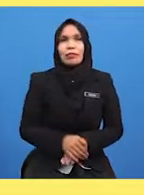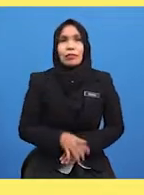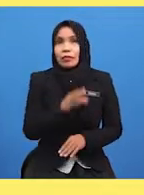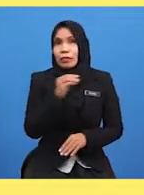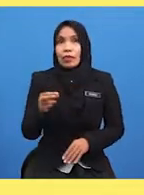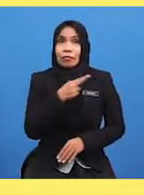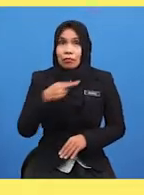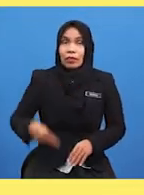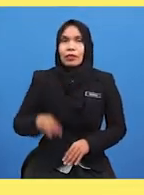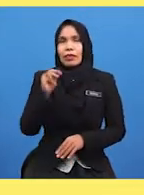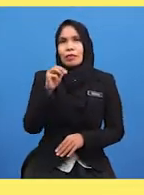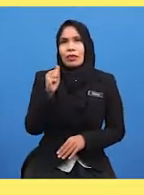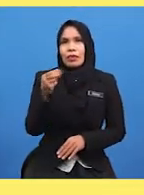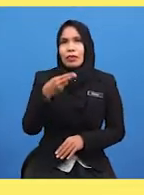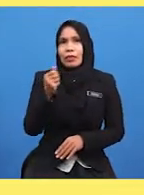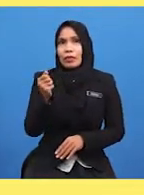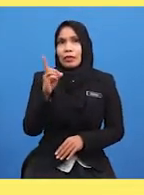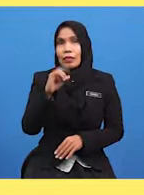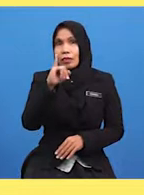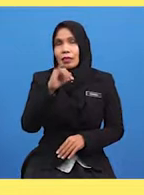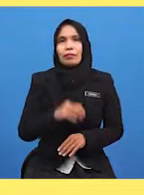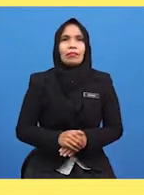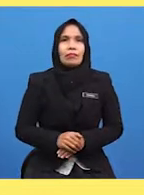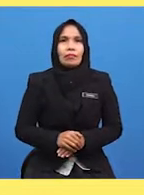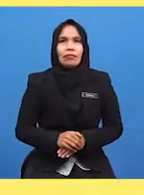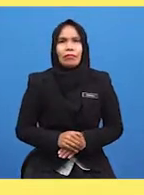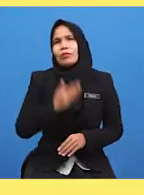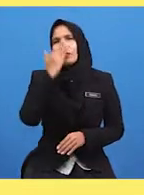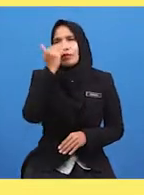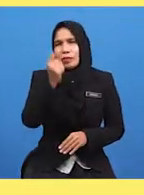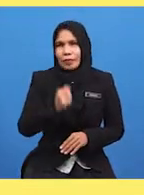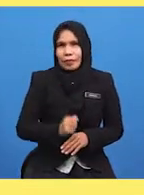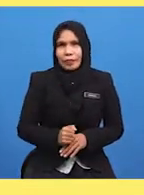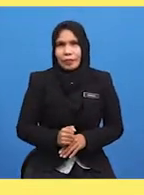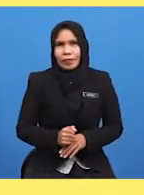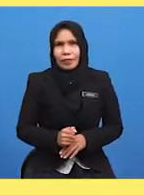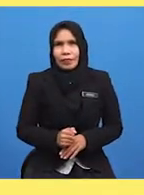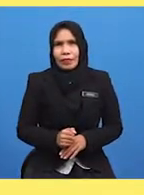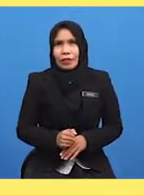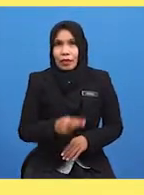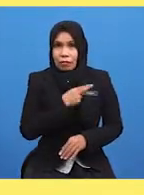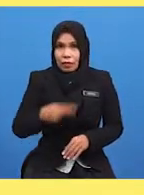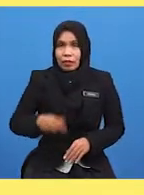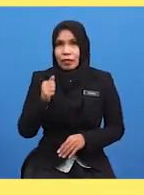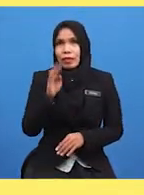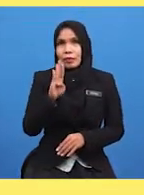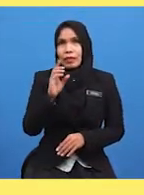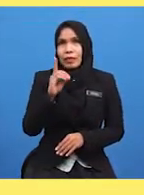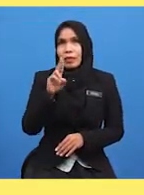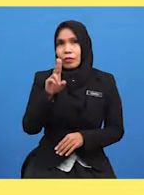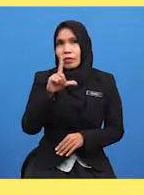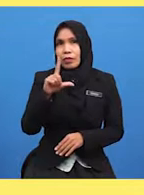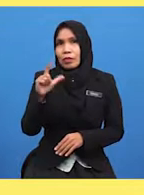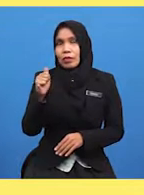Raja Abdullah bin Raja Jakfar mendapat hak mentak bir daerah Klang daripada Sultan Abdul Somad Hal ini